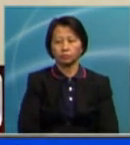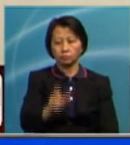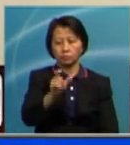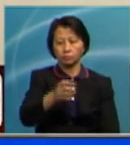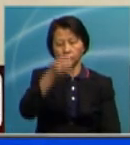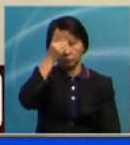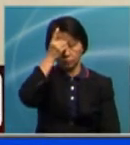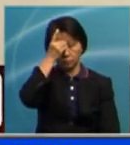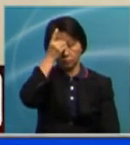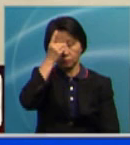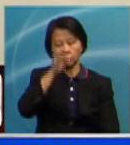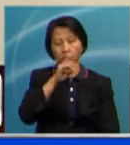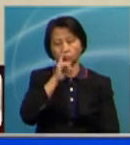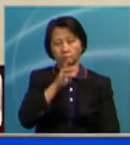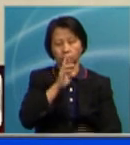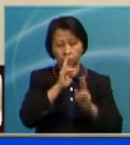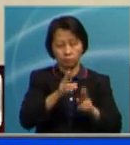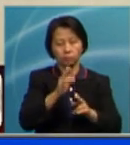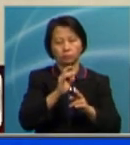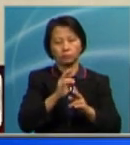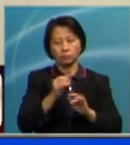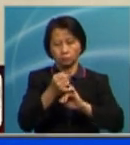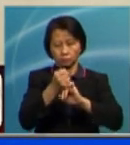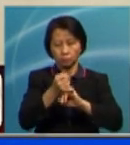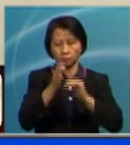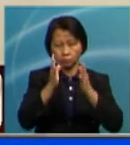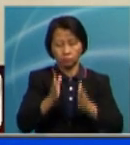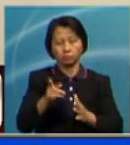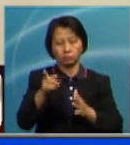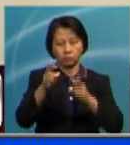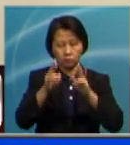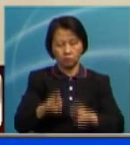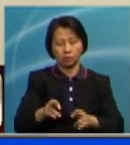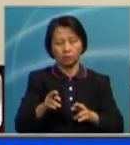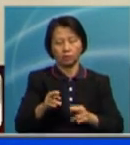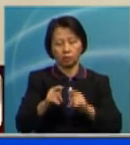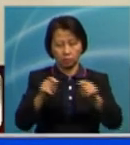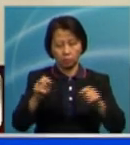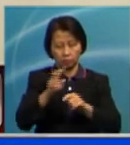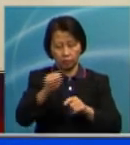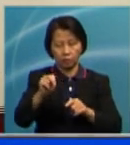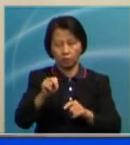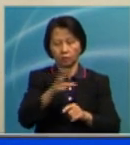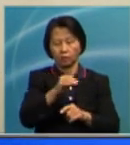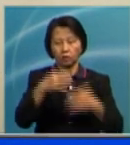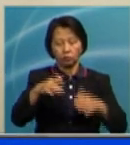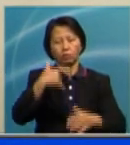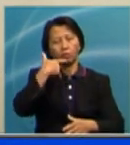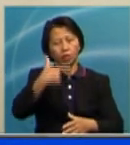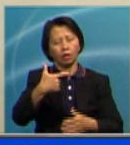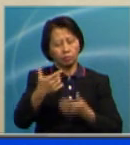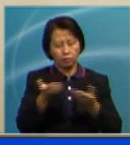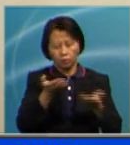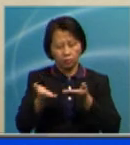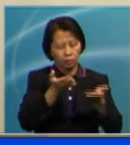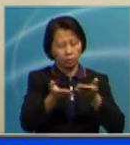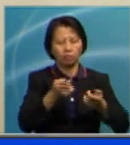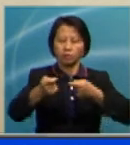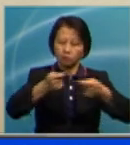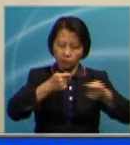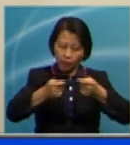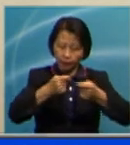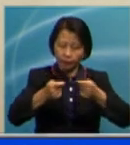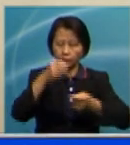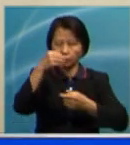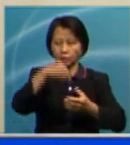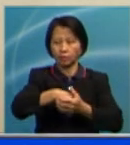menghormati perjanjian tapi merupakan orang tempatan dan orang tempatan yang telah lama berkhidmat mentadbir